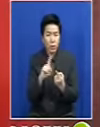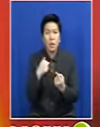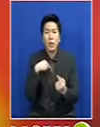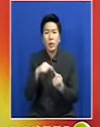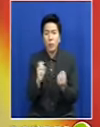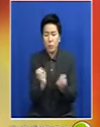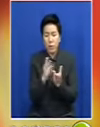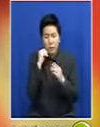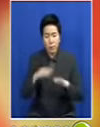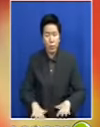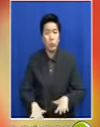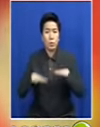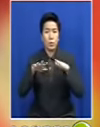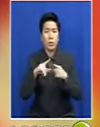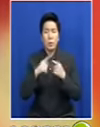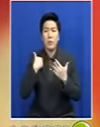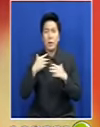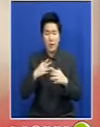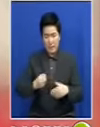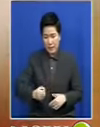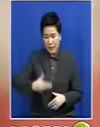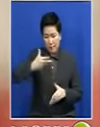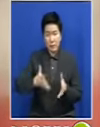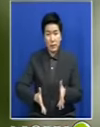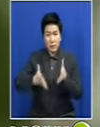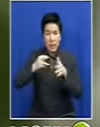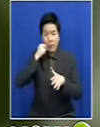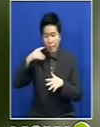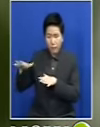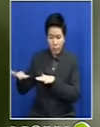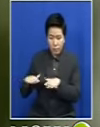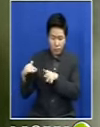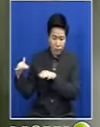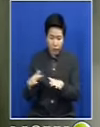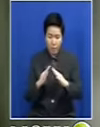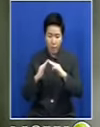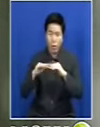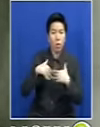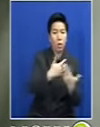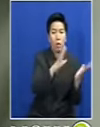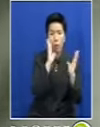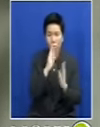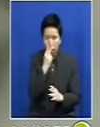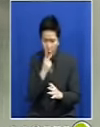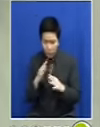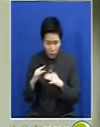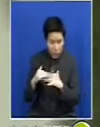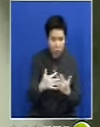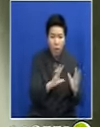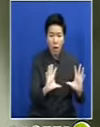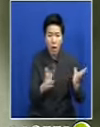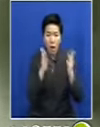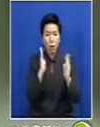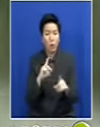องประสบกับน้ำท่วมฉับพลันและมีอาคาร3ชั้นติดแม่น้ำถูกกระแสน้ำเชี่ยวพัดหายไปต่อหน้าต่อตาชาวบ้านและที